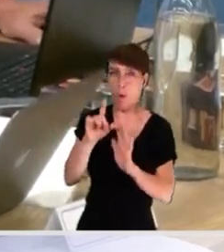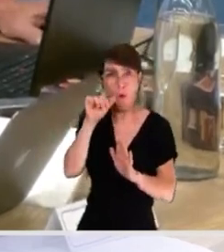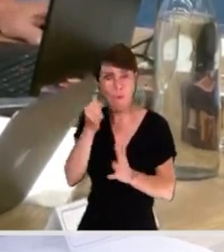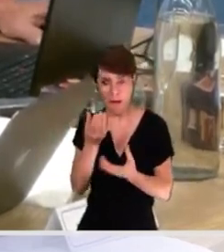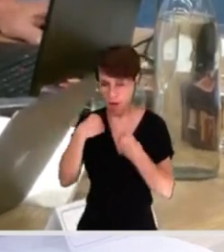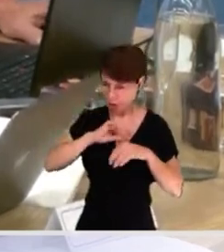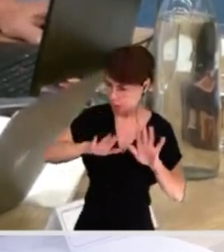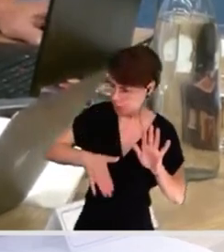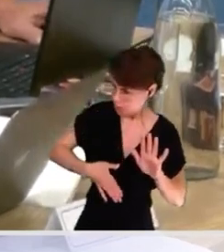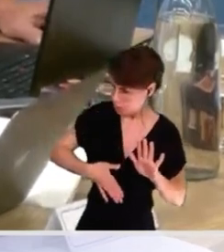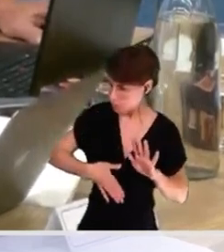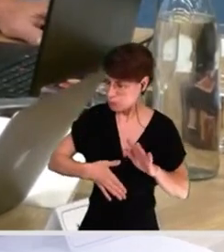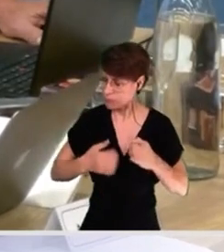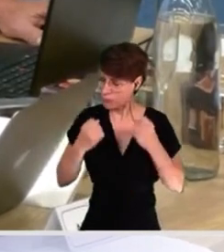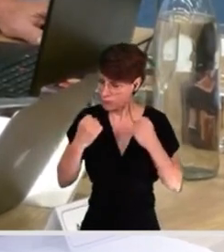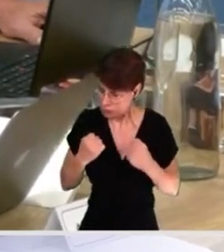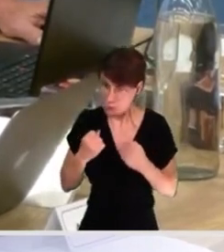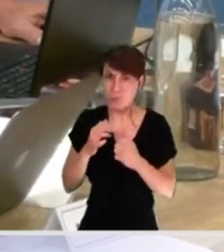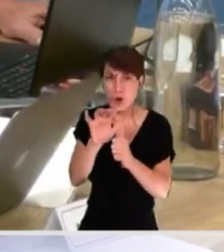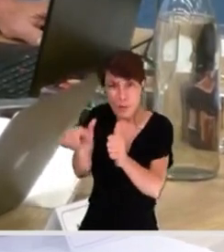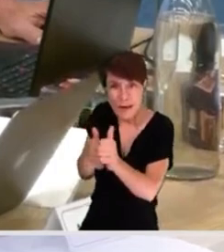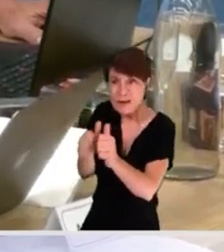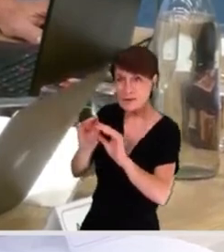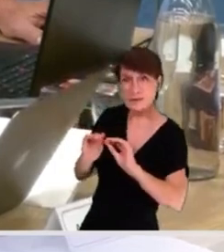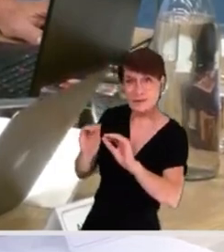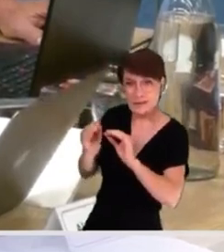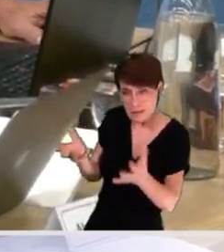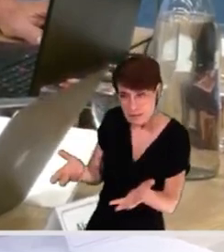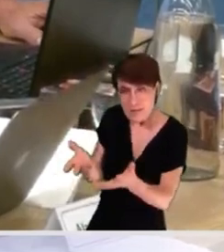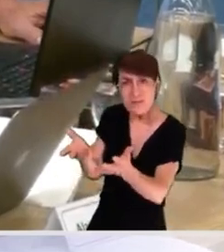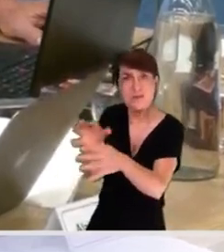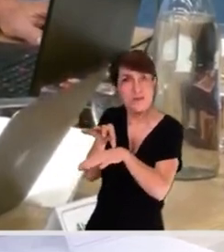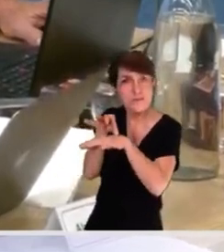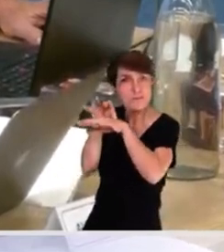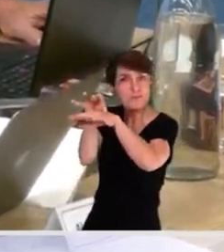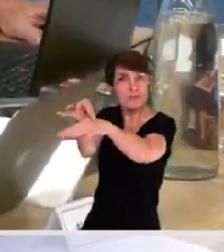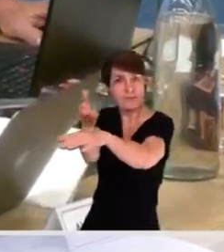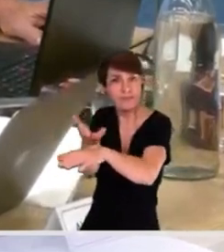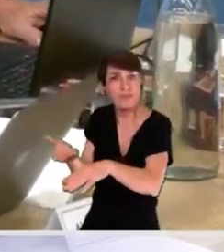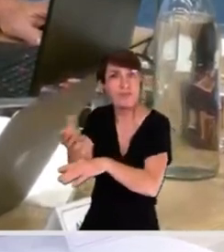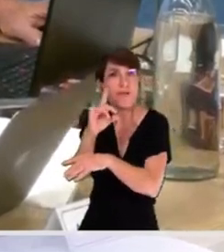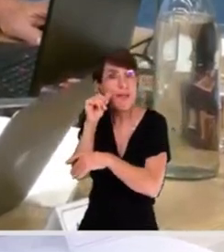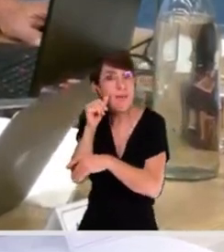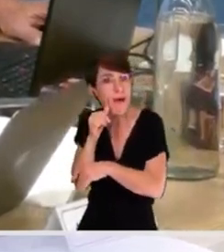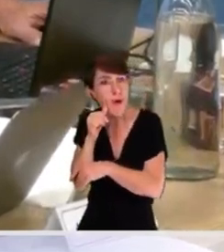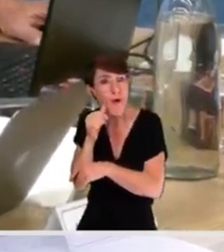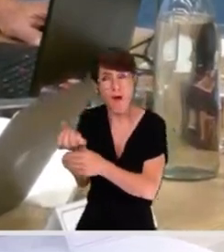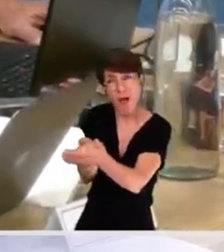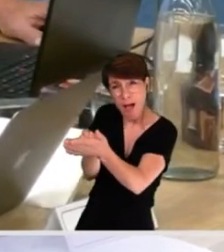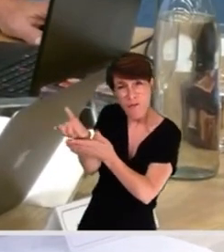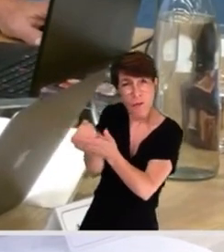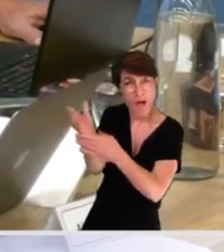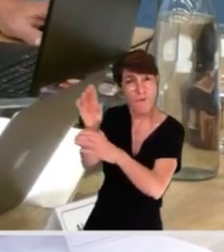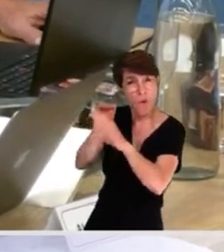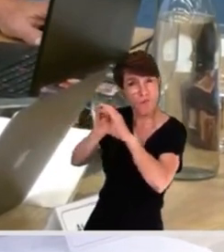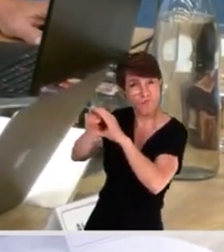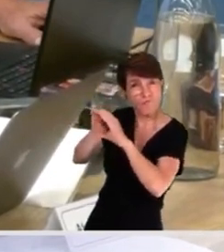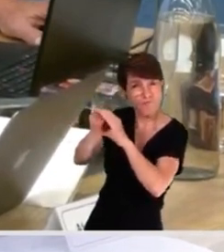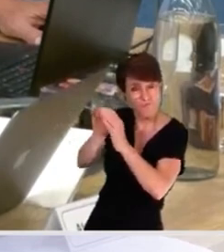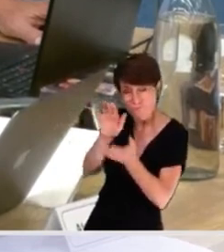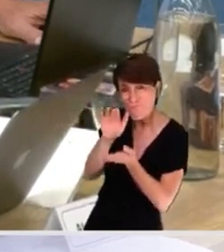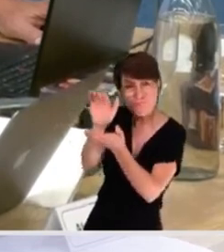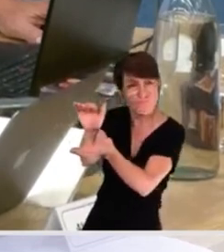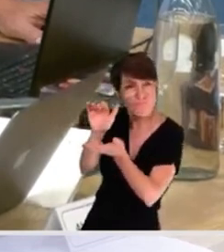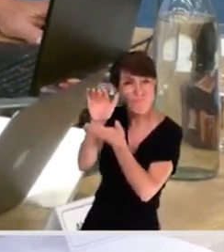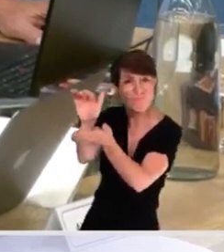soutenir, d'accompagner les parents dans cette fonction, avec toutes les informations actualisées